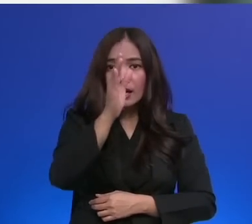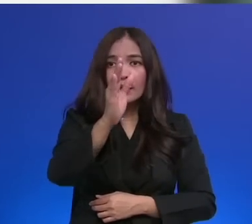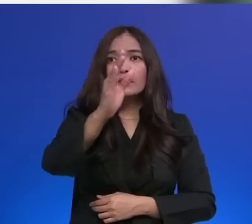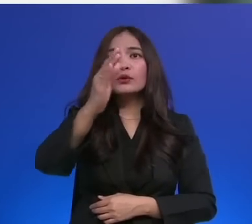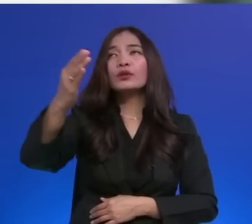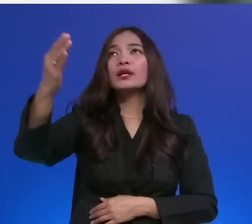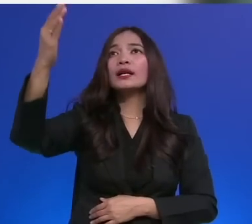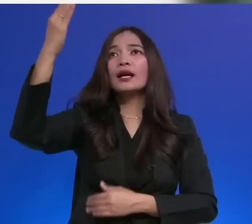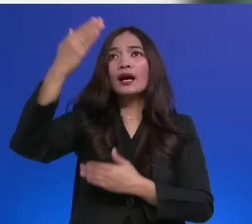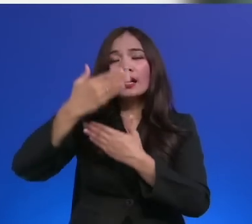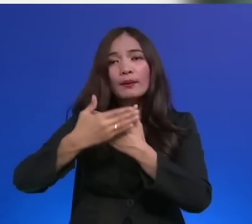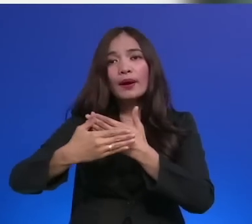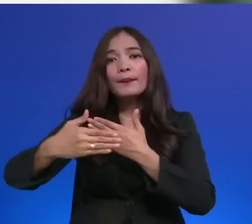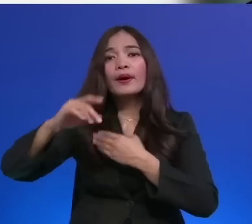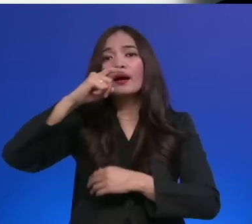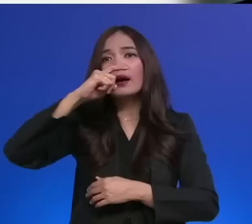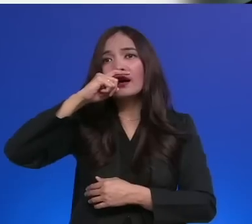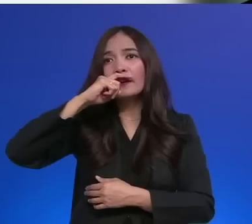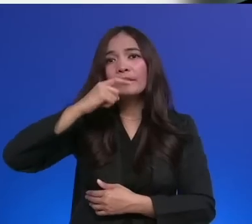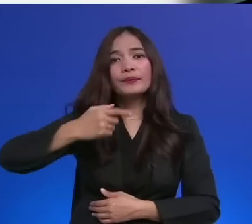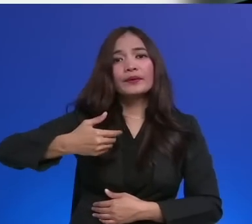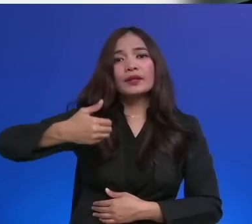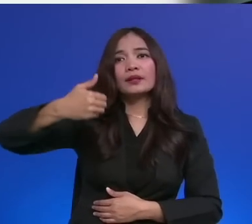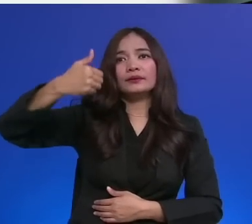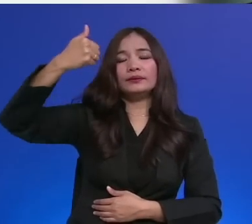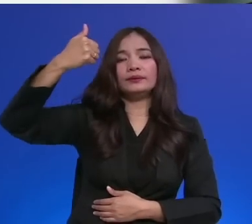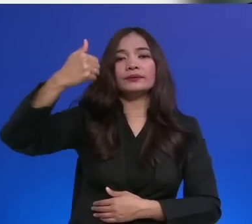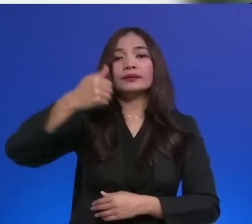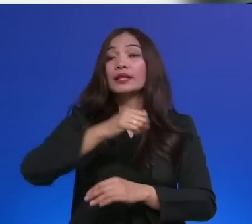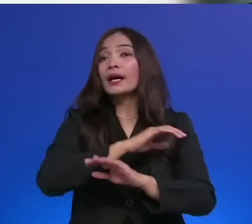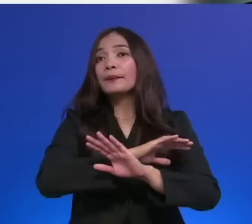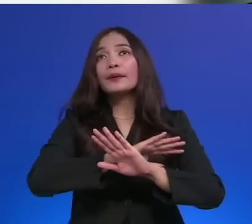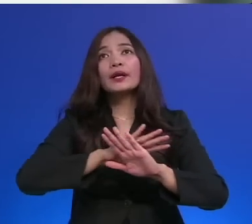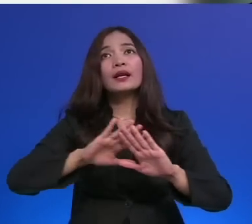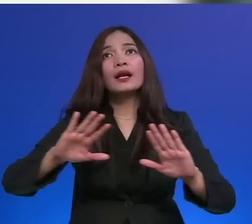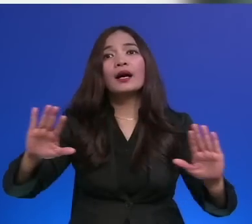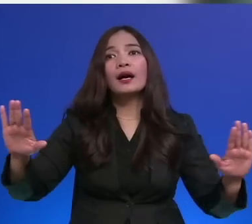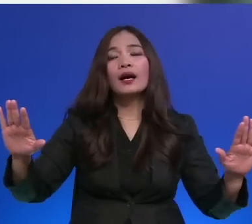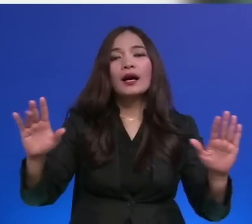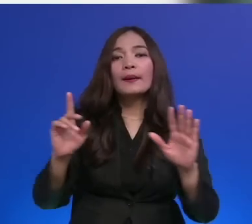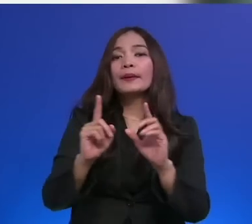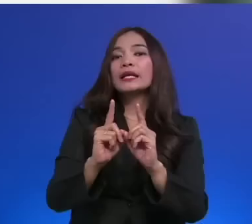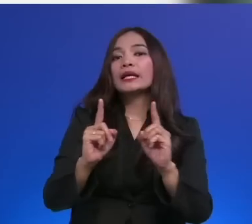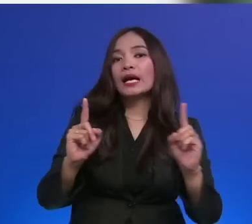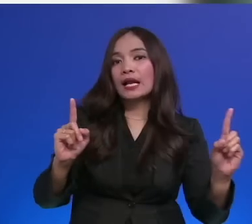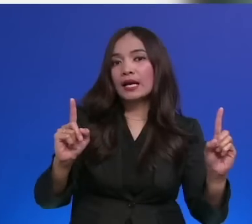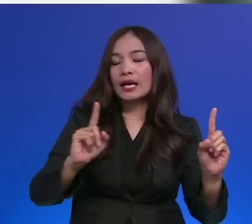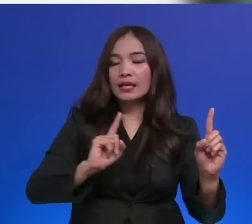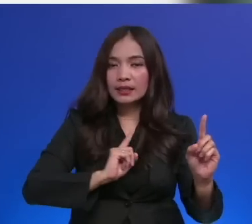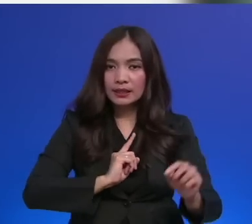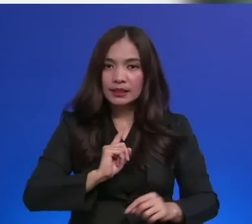setiamu kekal Bapa, tak pernah meninggalkan